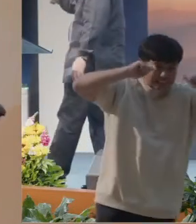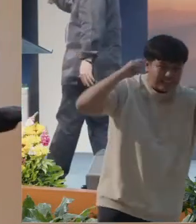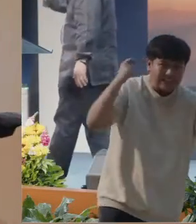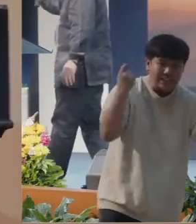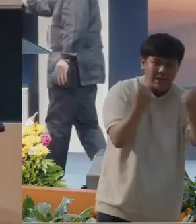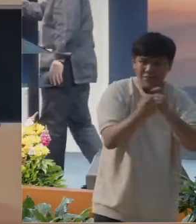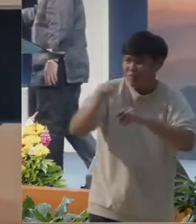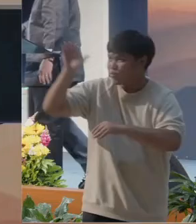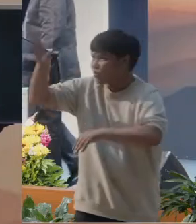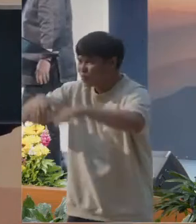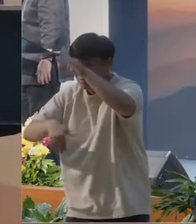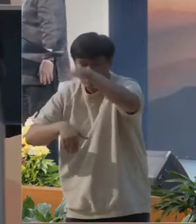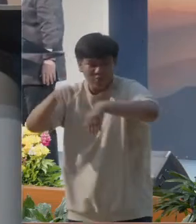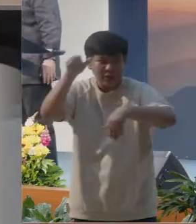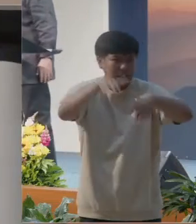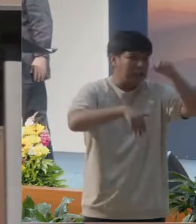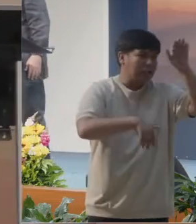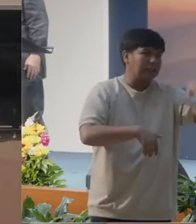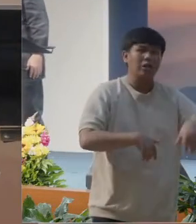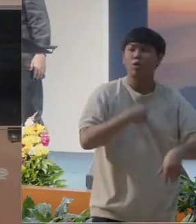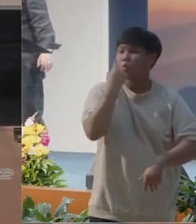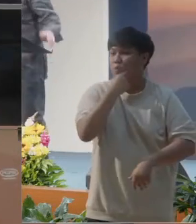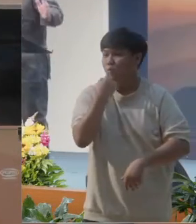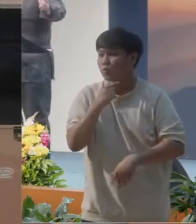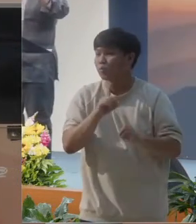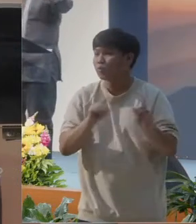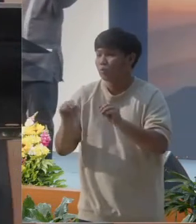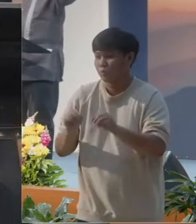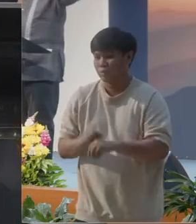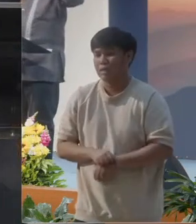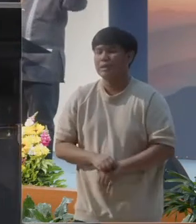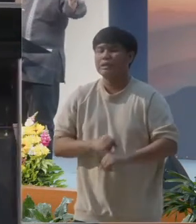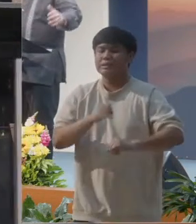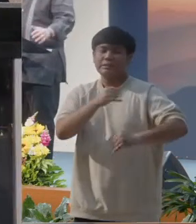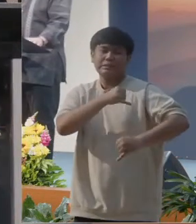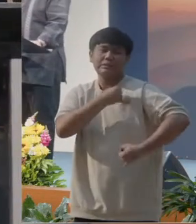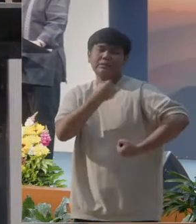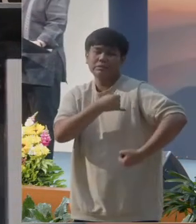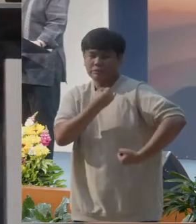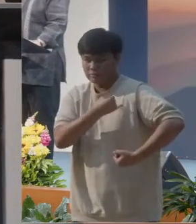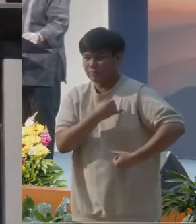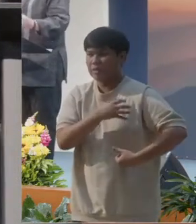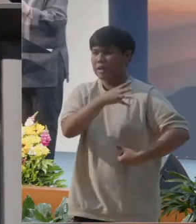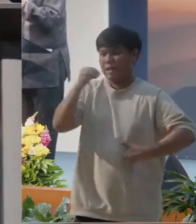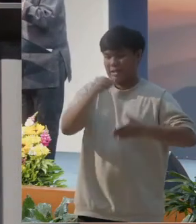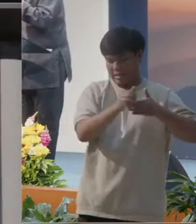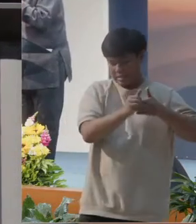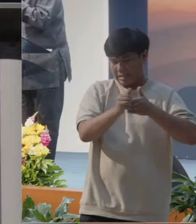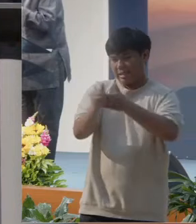isa-isang kinausap. Sino ang gumawa? Si Josue at ang mga namumuno sa Israel.